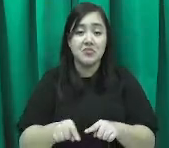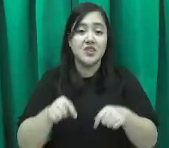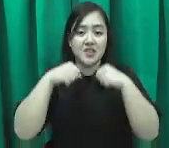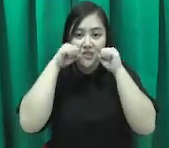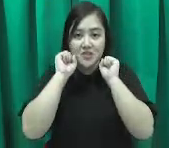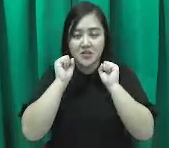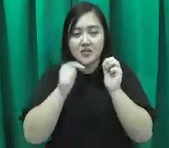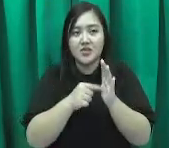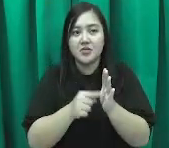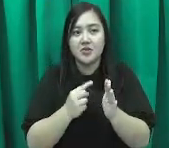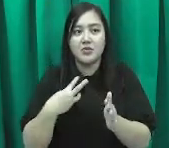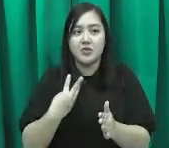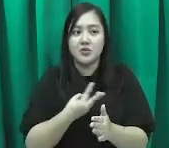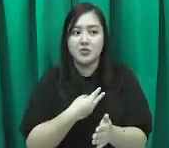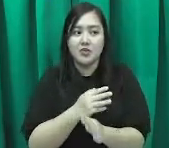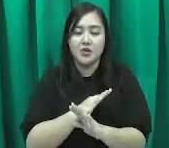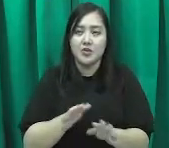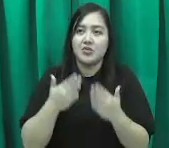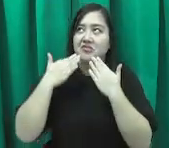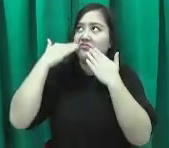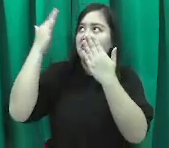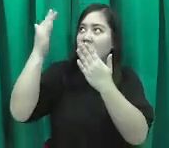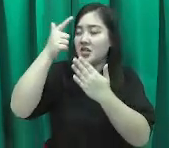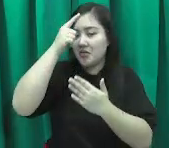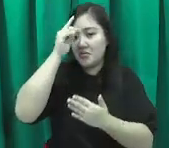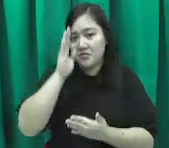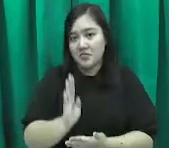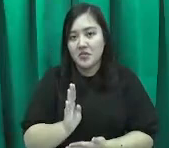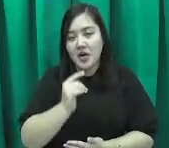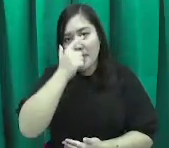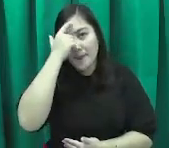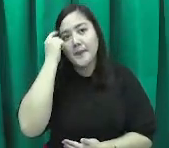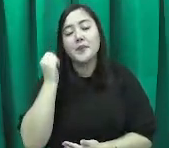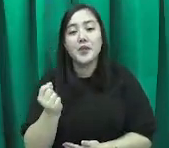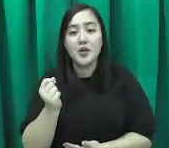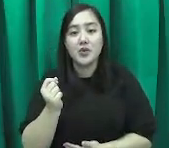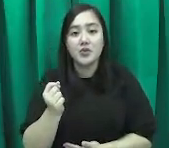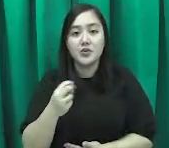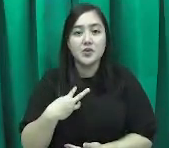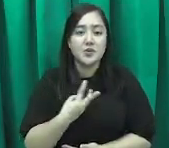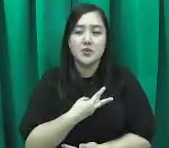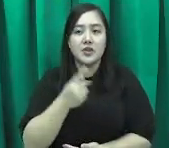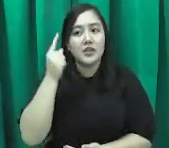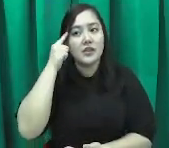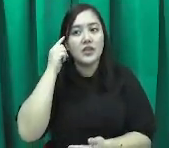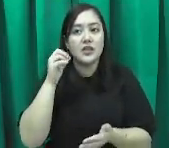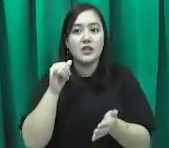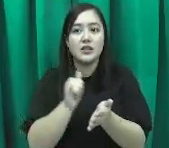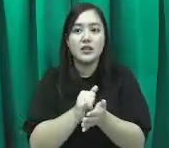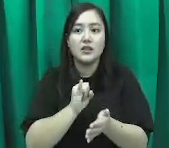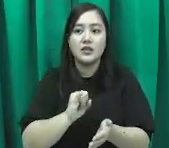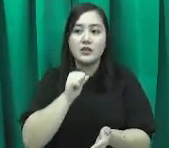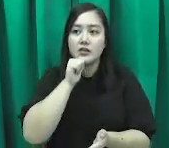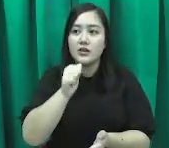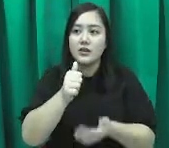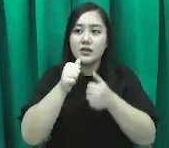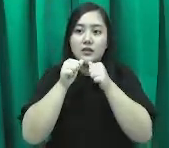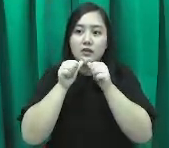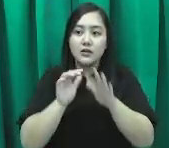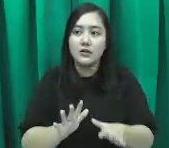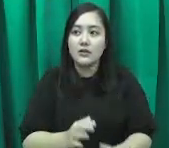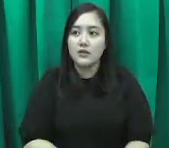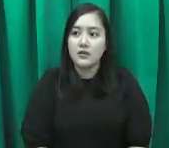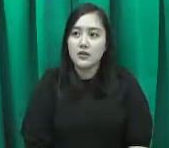ang pera, yes. Bahay, lupa, sasakyan. Yan ang nakikitang blessing. Yes. Pero yung araw-araw mo, At saka